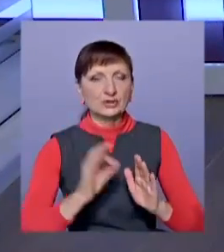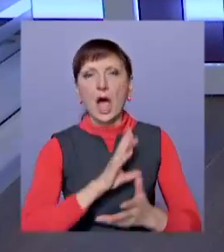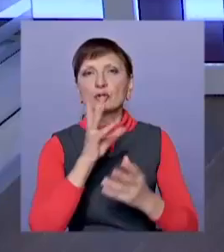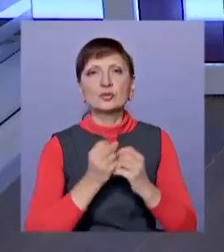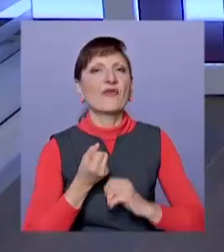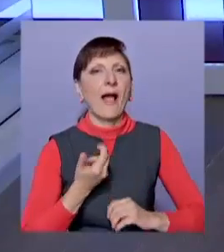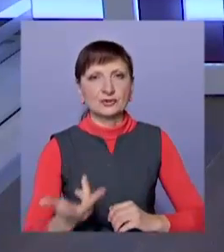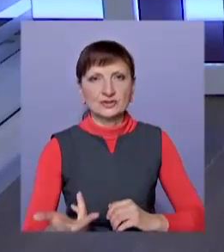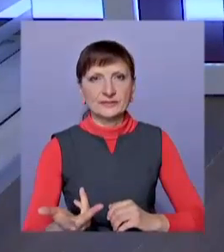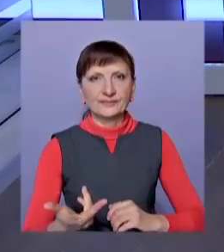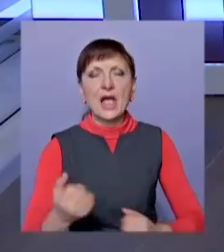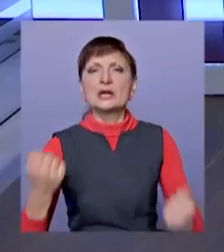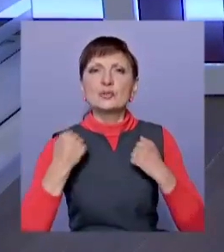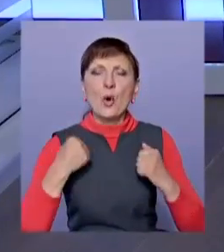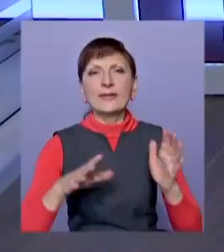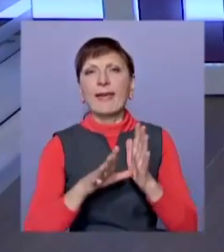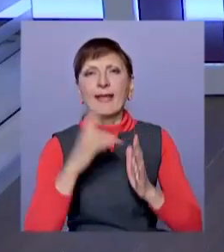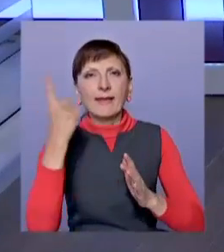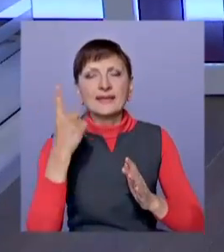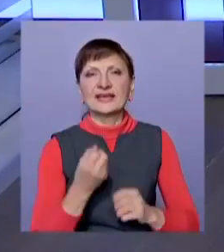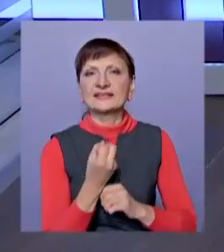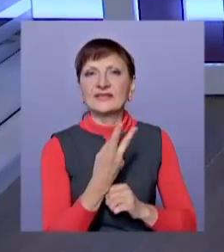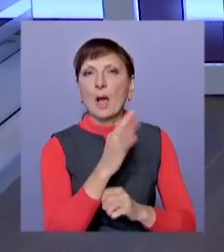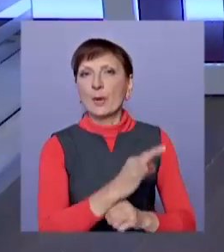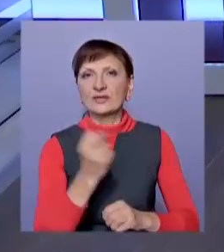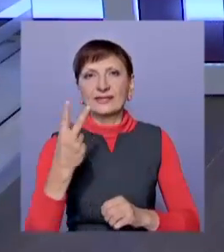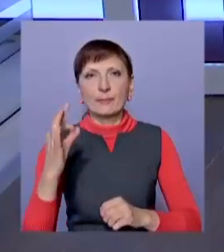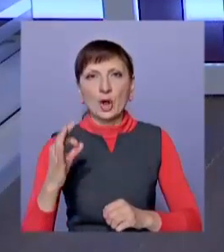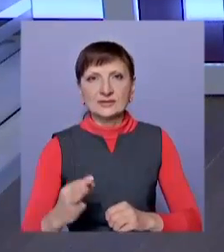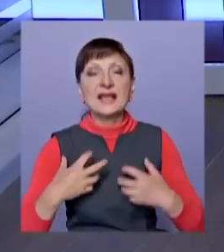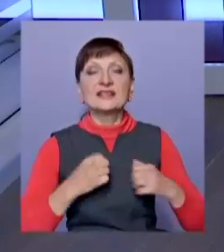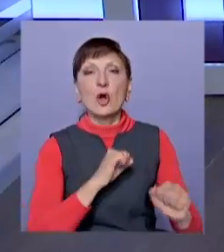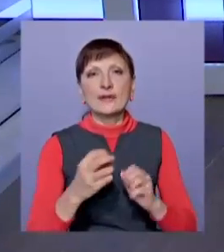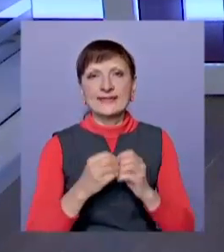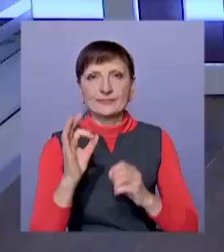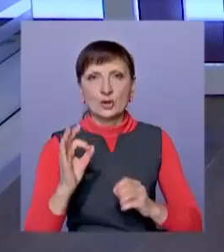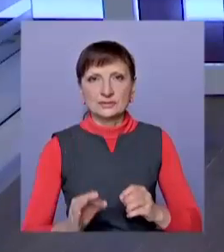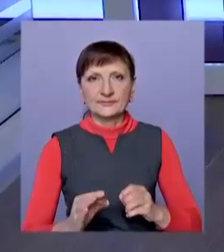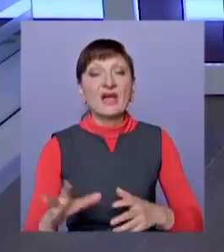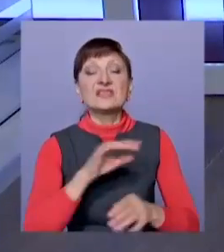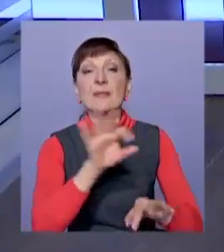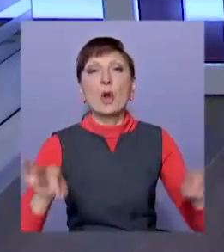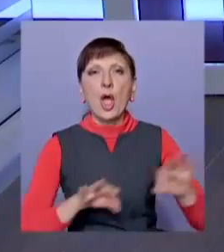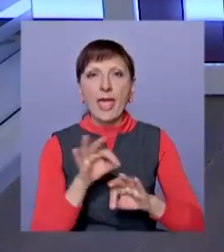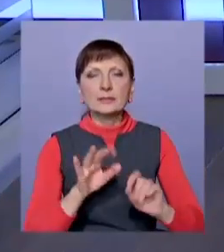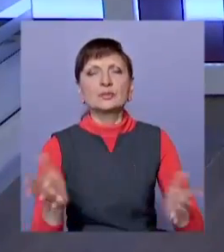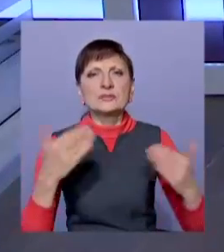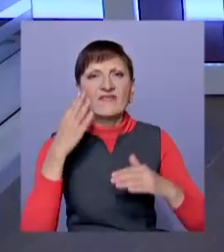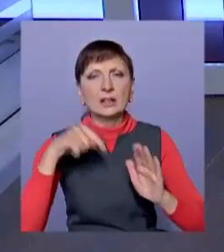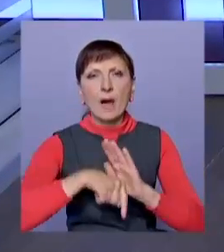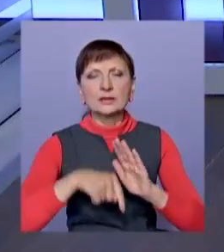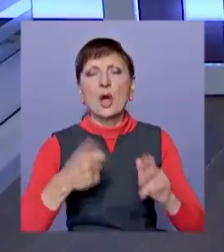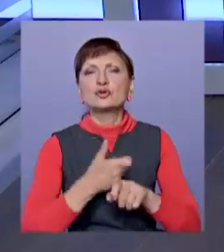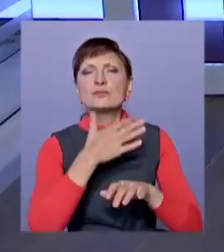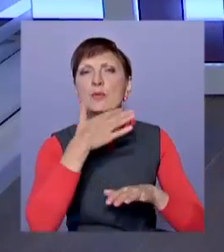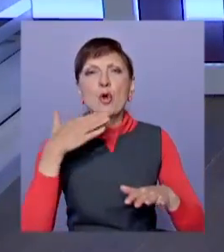общего количества. Спорт и энергетика по 12% и здравоохранение 10%. Все эти проекты привлекут в Алматы не